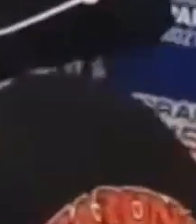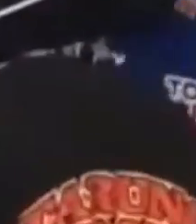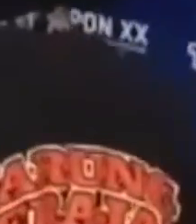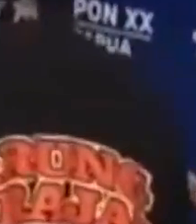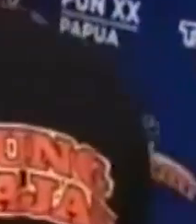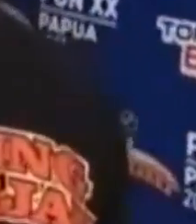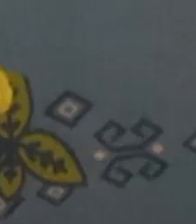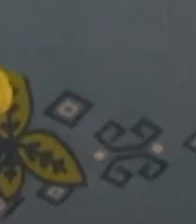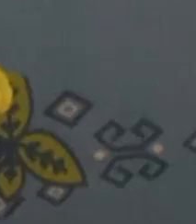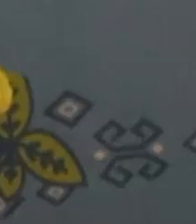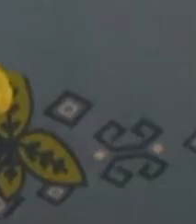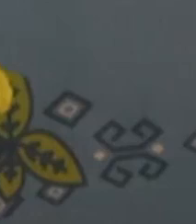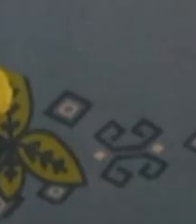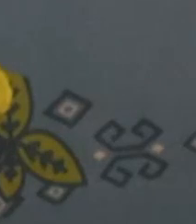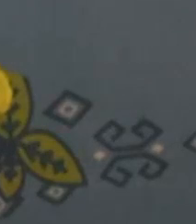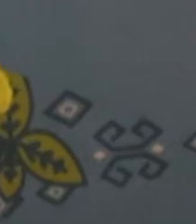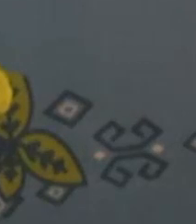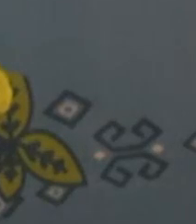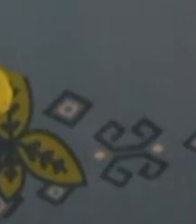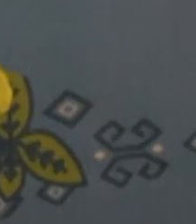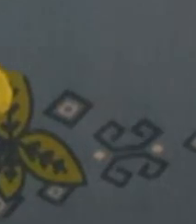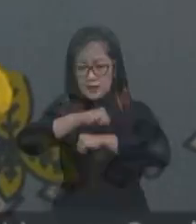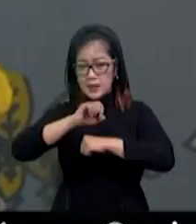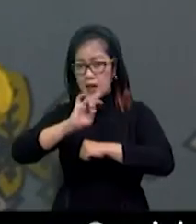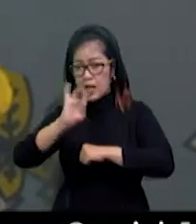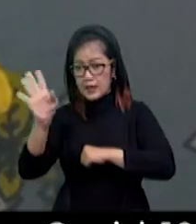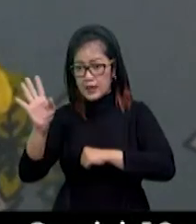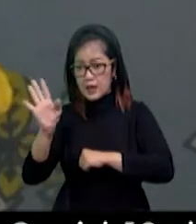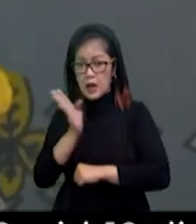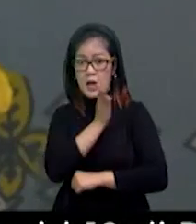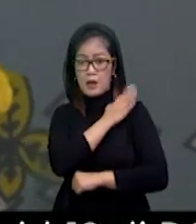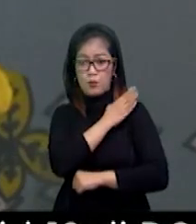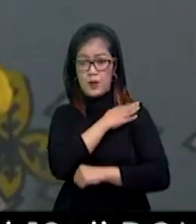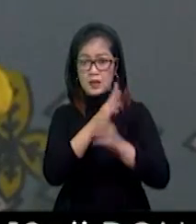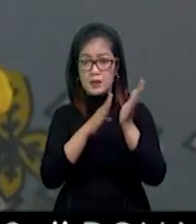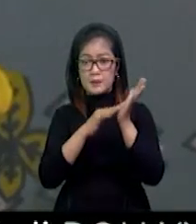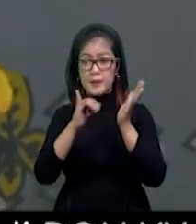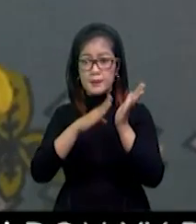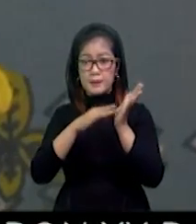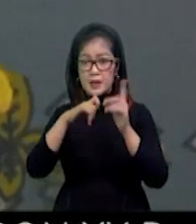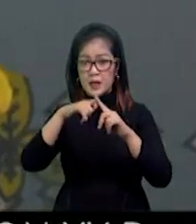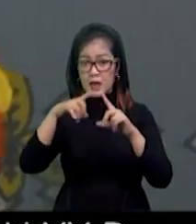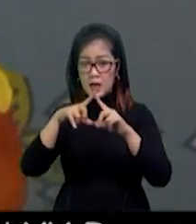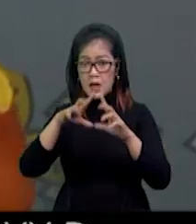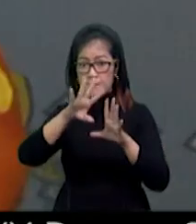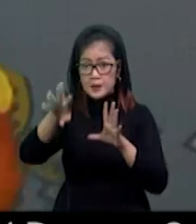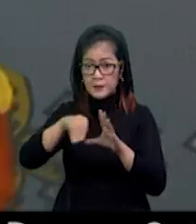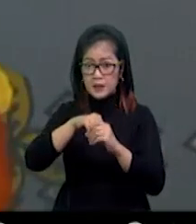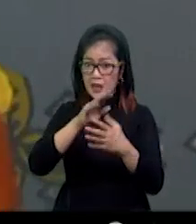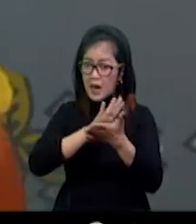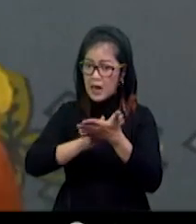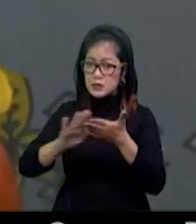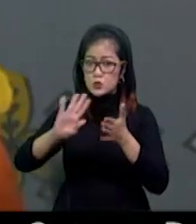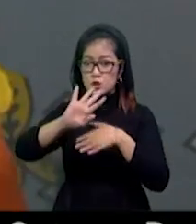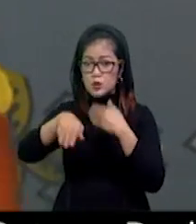13 atlet. Saya bangga sekali Kabupaten Mimika bisa berkontribusi setiap hari kepada semua PCR